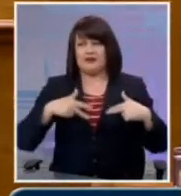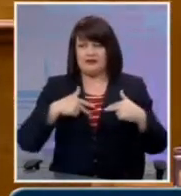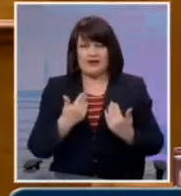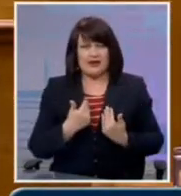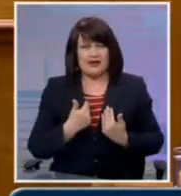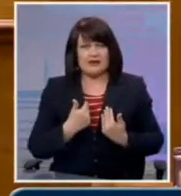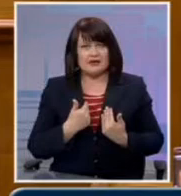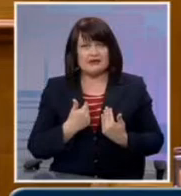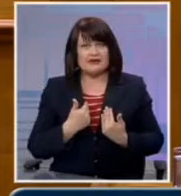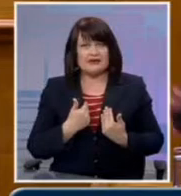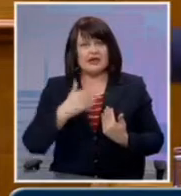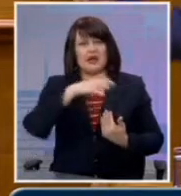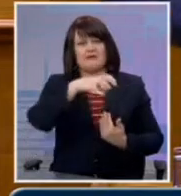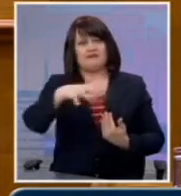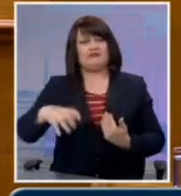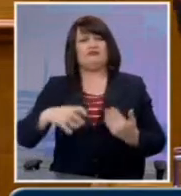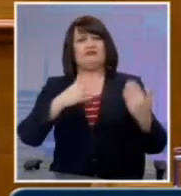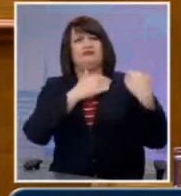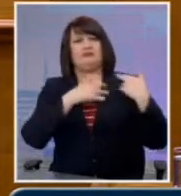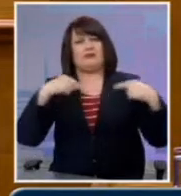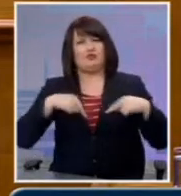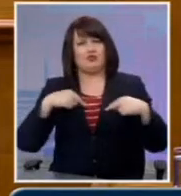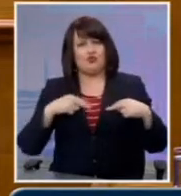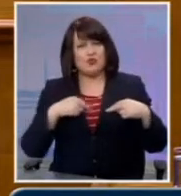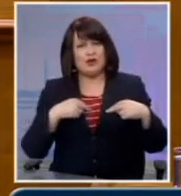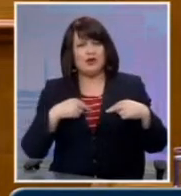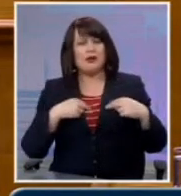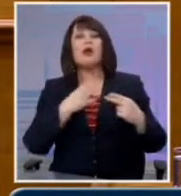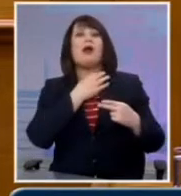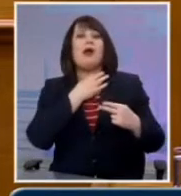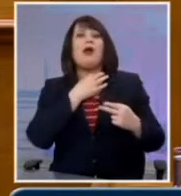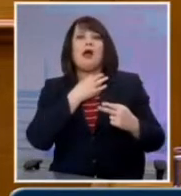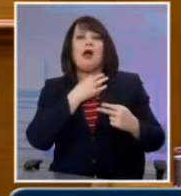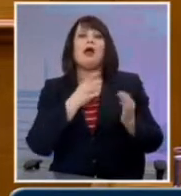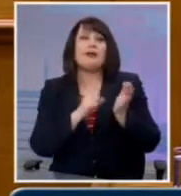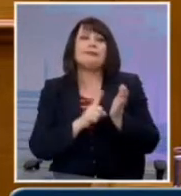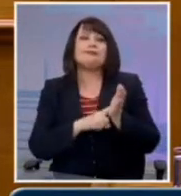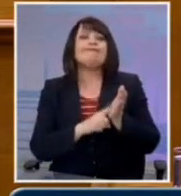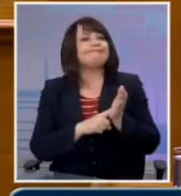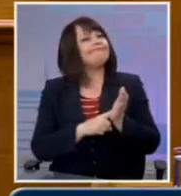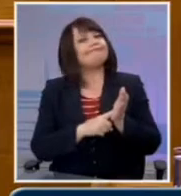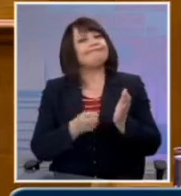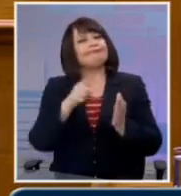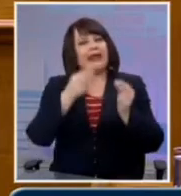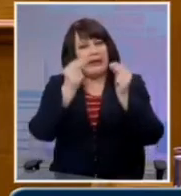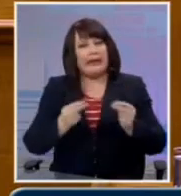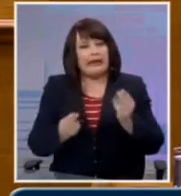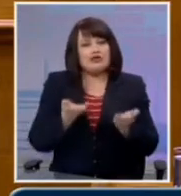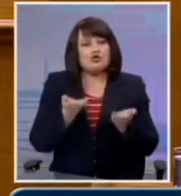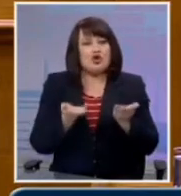και όλων των συναρμοδίων υπουργών στις πιέσεις και στους εξαναγκασμούς να βρίσκουμε λύσεις